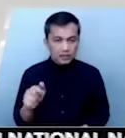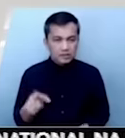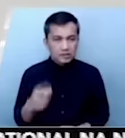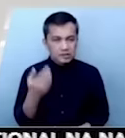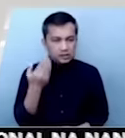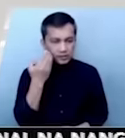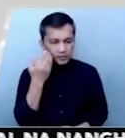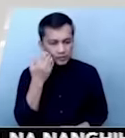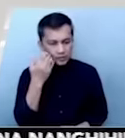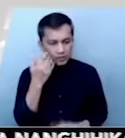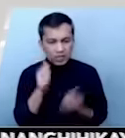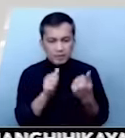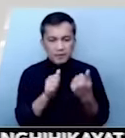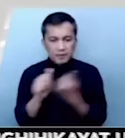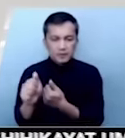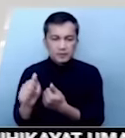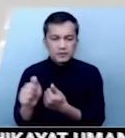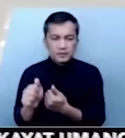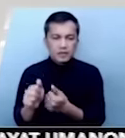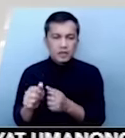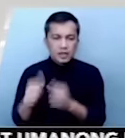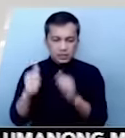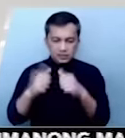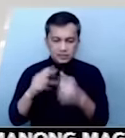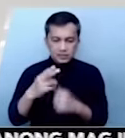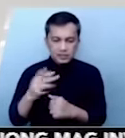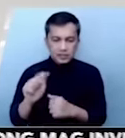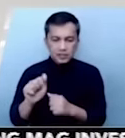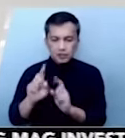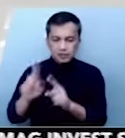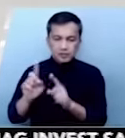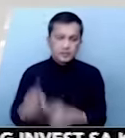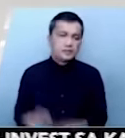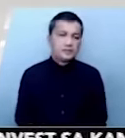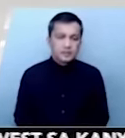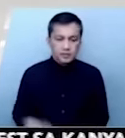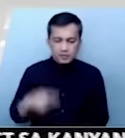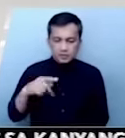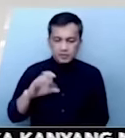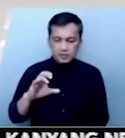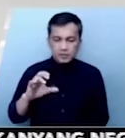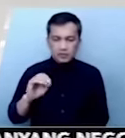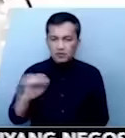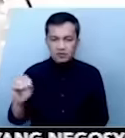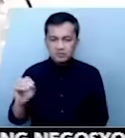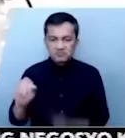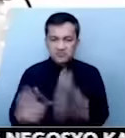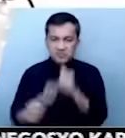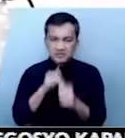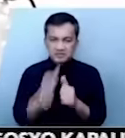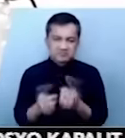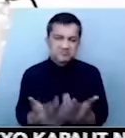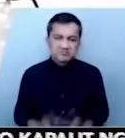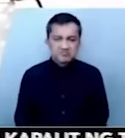tsa-tsa ang mga pumunta. Itinanggi naman yan ng Presidential Communications Office.